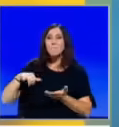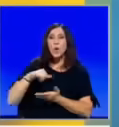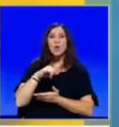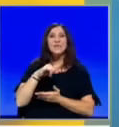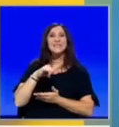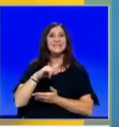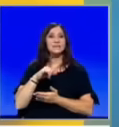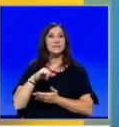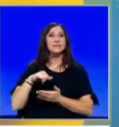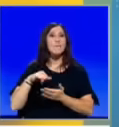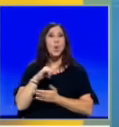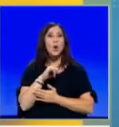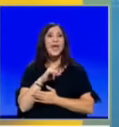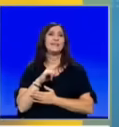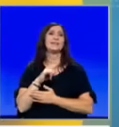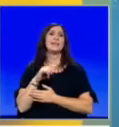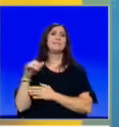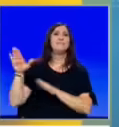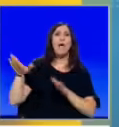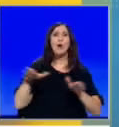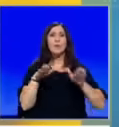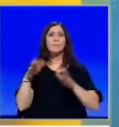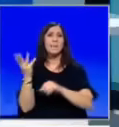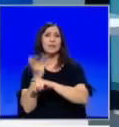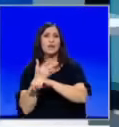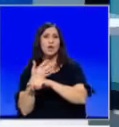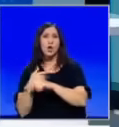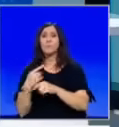делта планери и жирокоптери са постоянни.